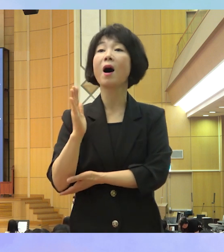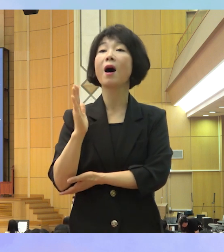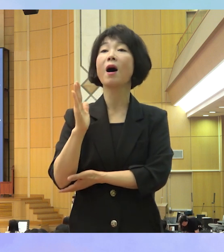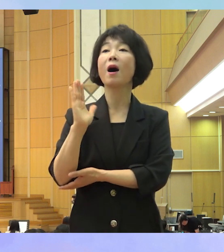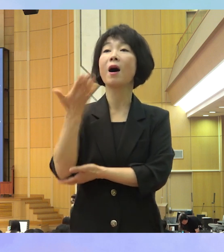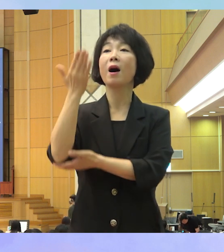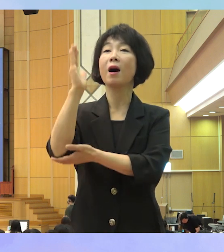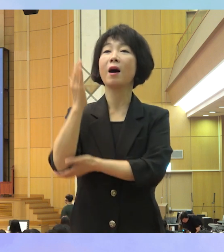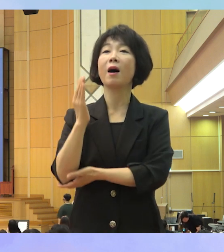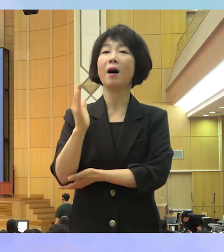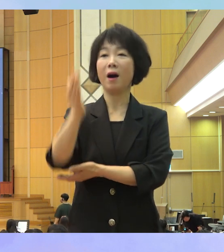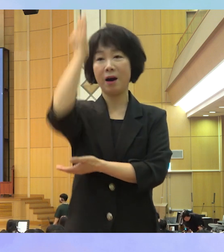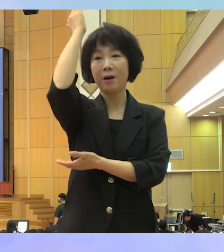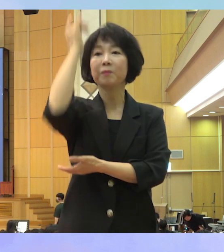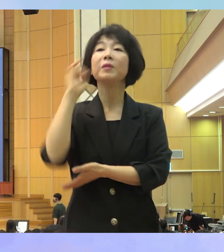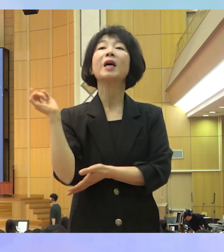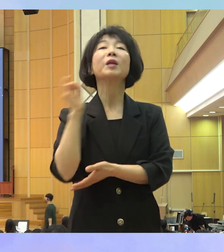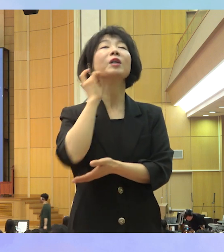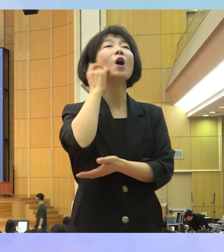영광